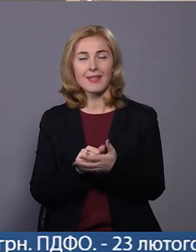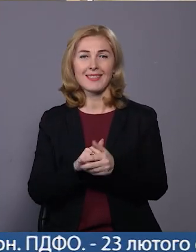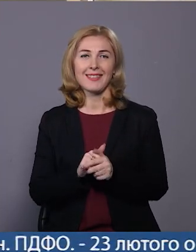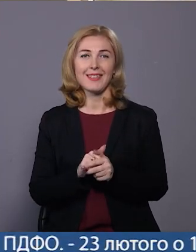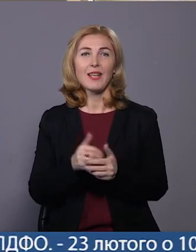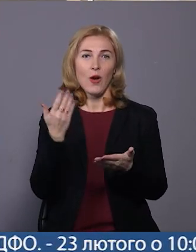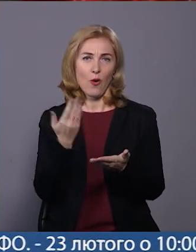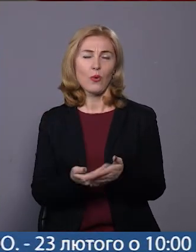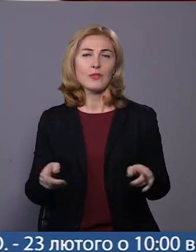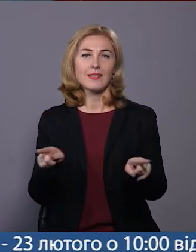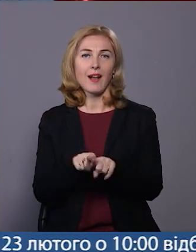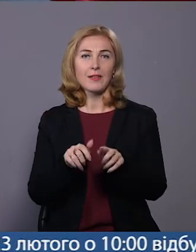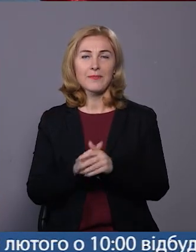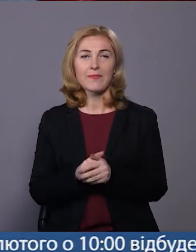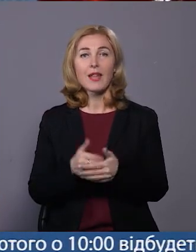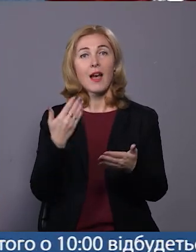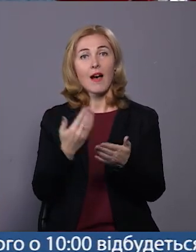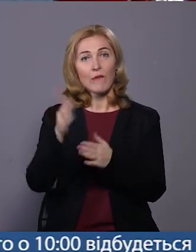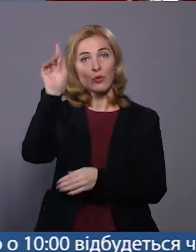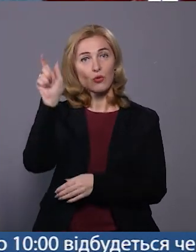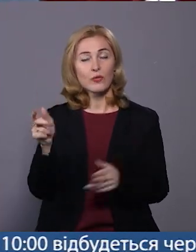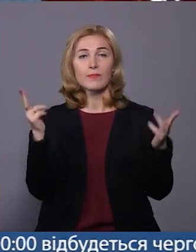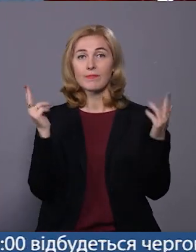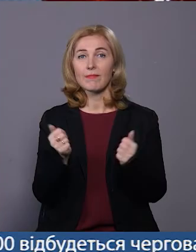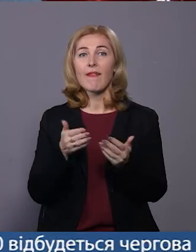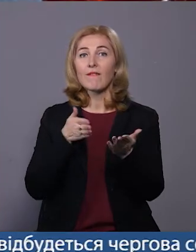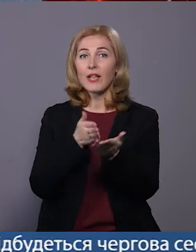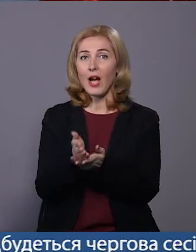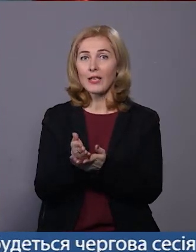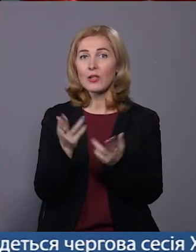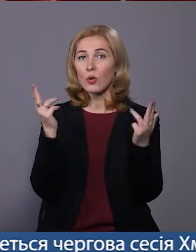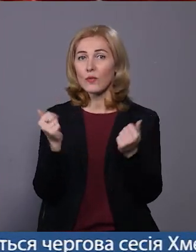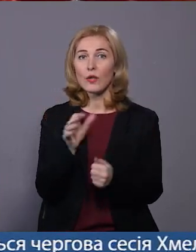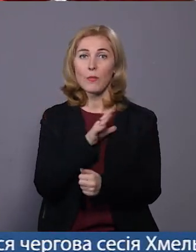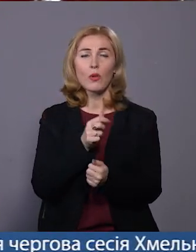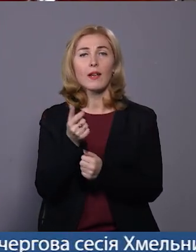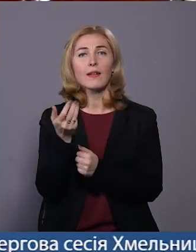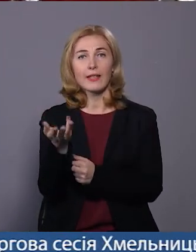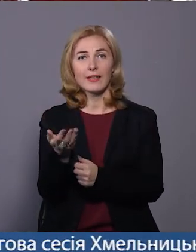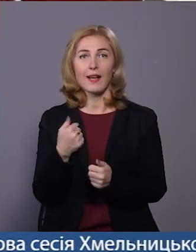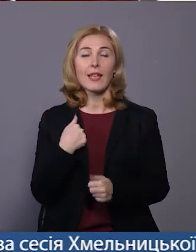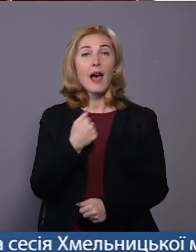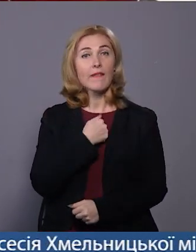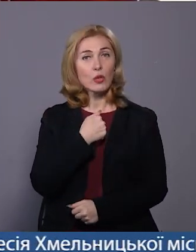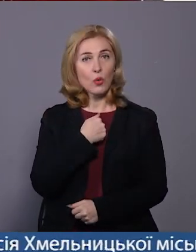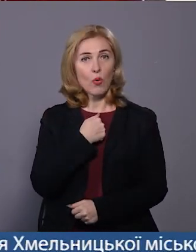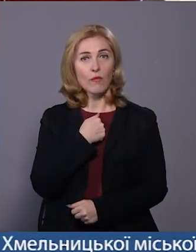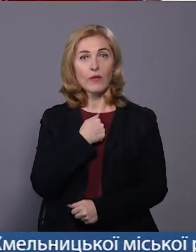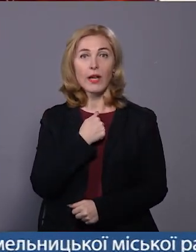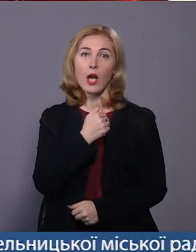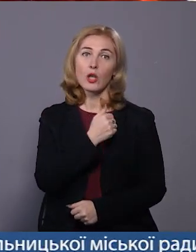тут ось так. А от чоловік зізнається – варіантів освідчення мав кілька. Я як військовий, я очікував